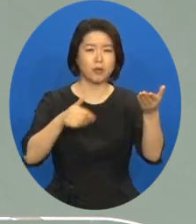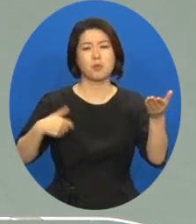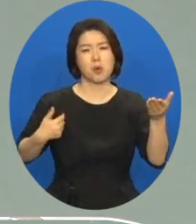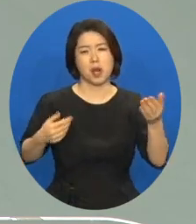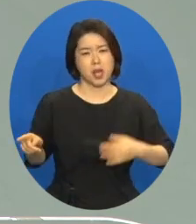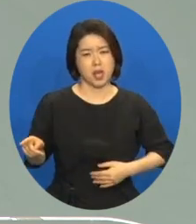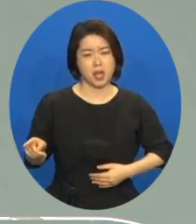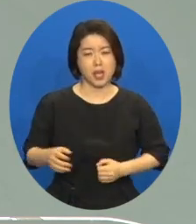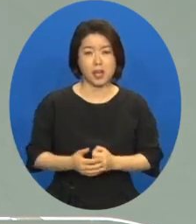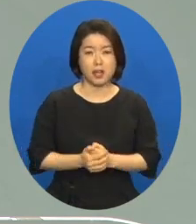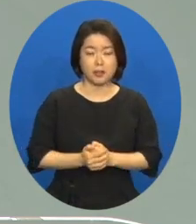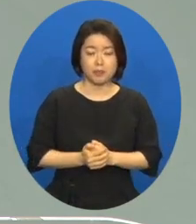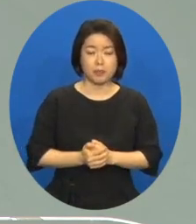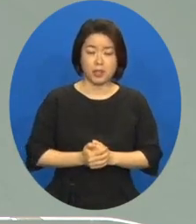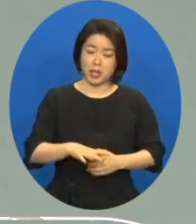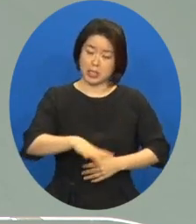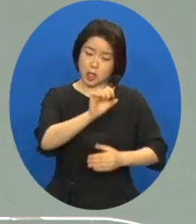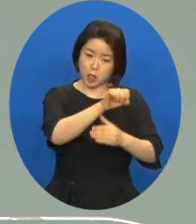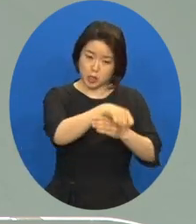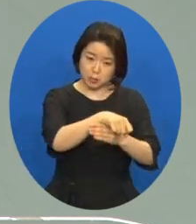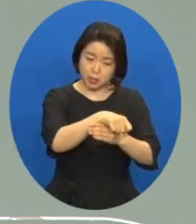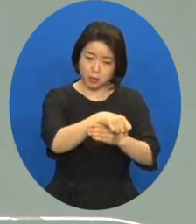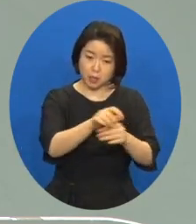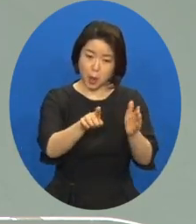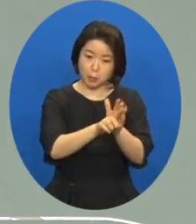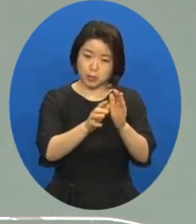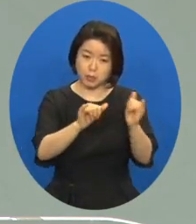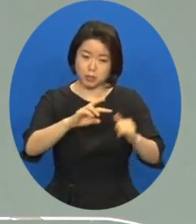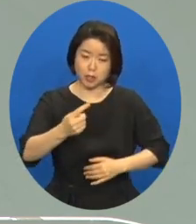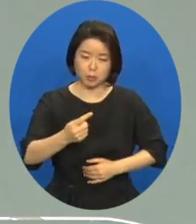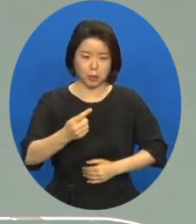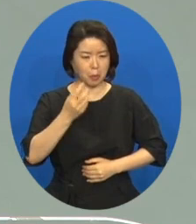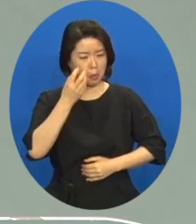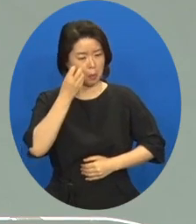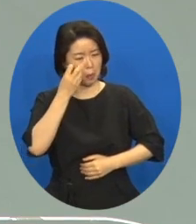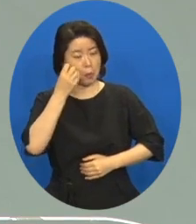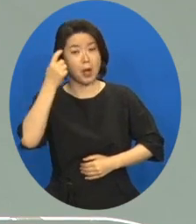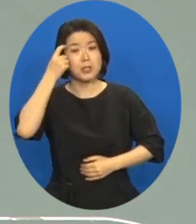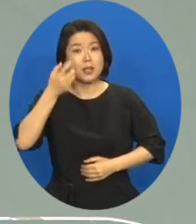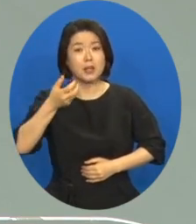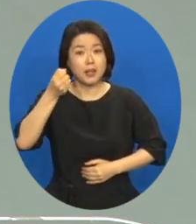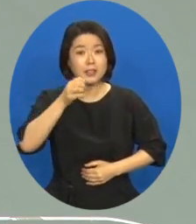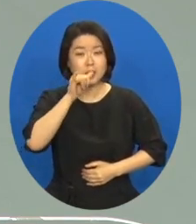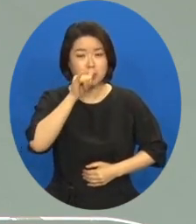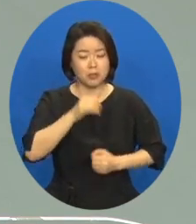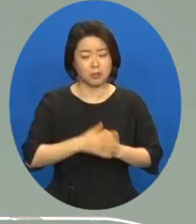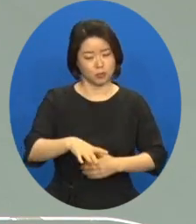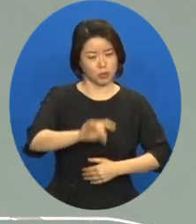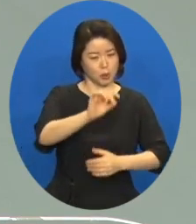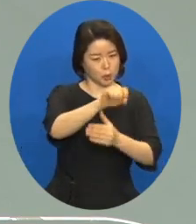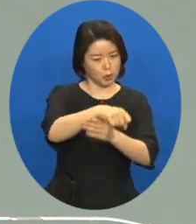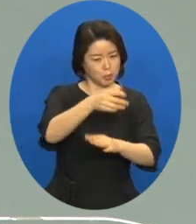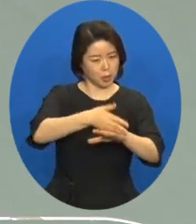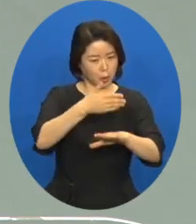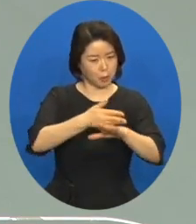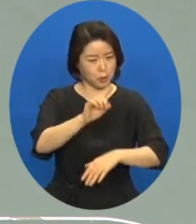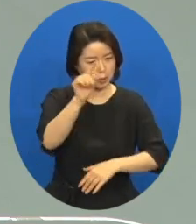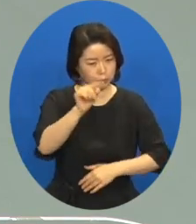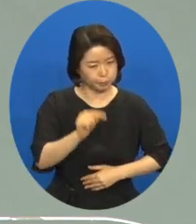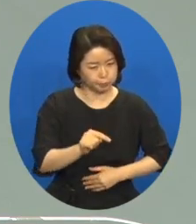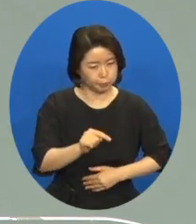첫열매는 성도들 중에도 아주 생소하게 생각하시는 분들이 있습니다. 첫열매 감사가 뭐지? 그렇게